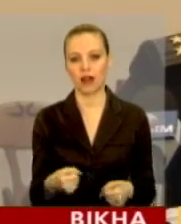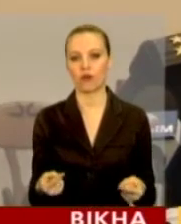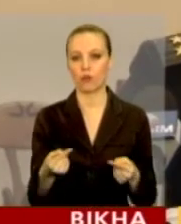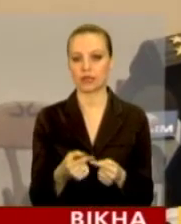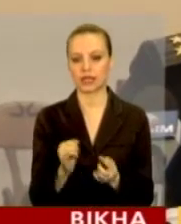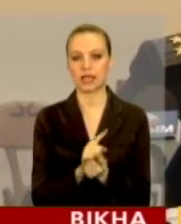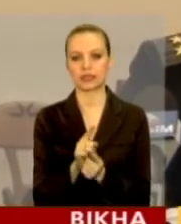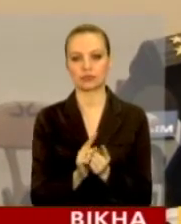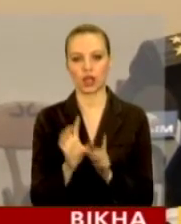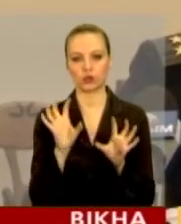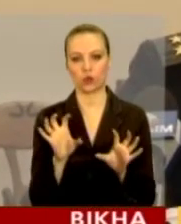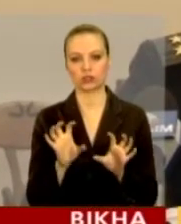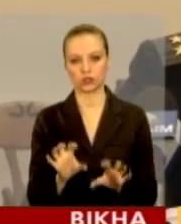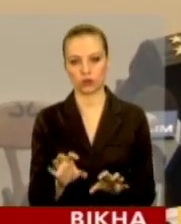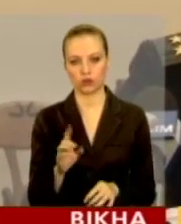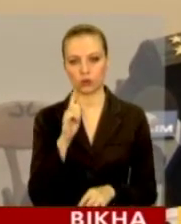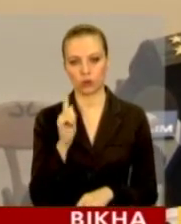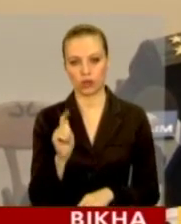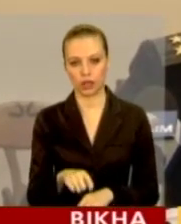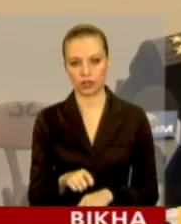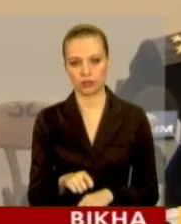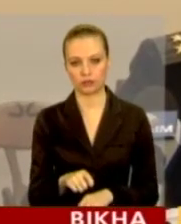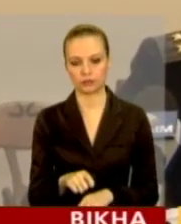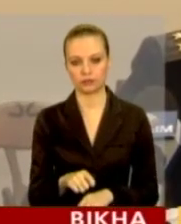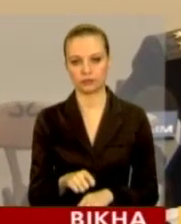і змінювати конституційний строй України